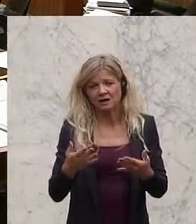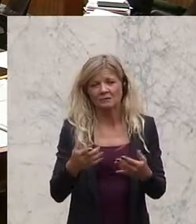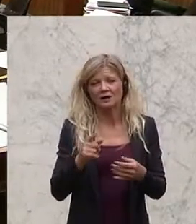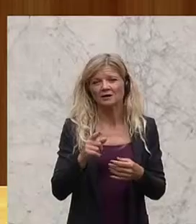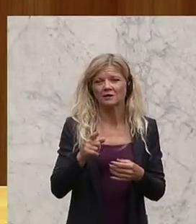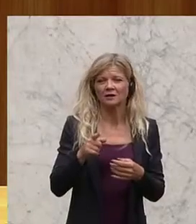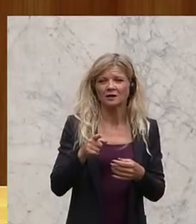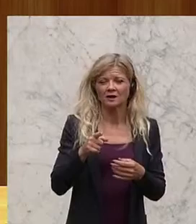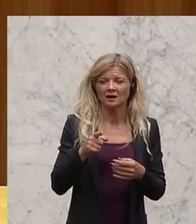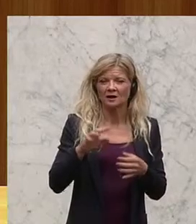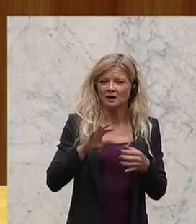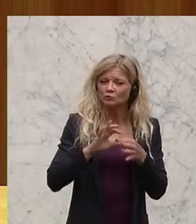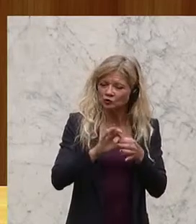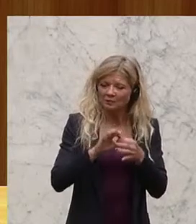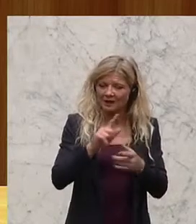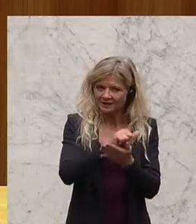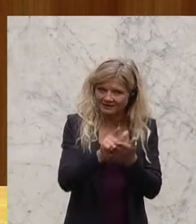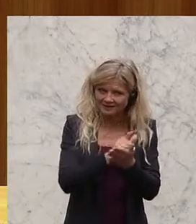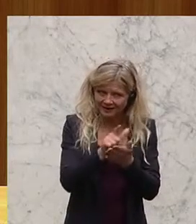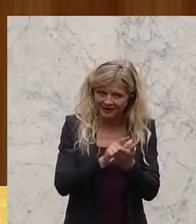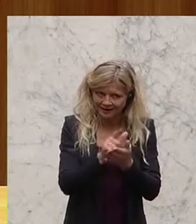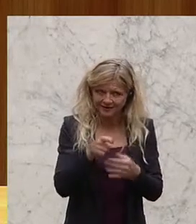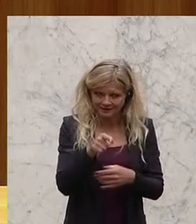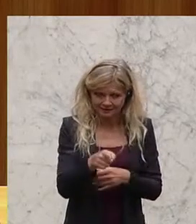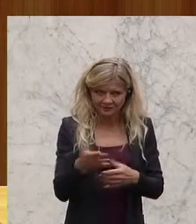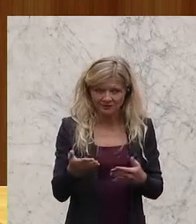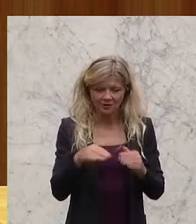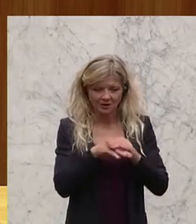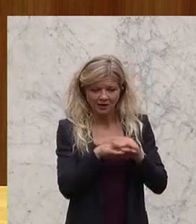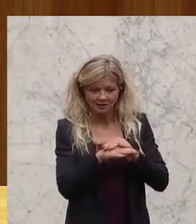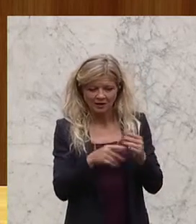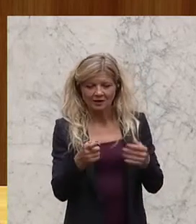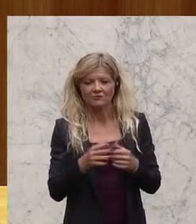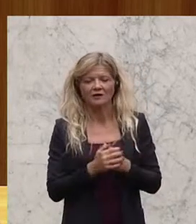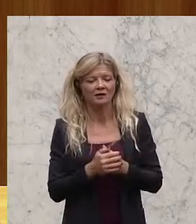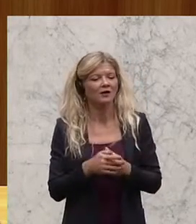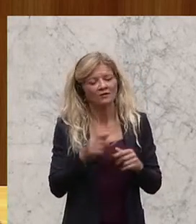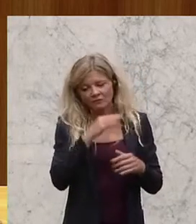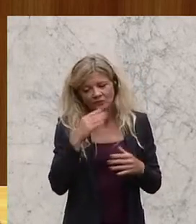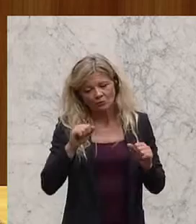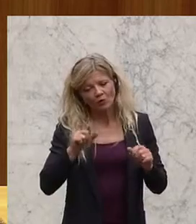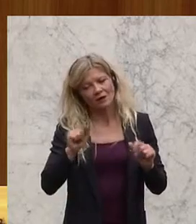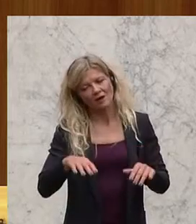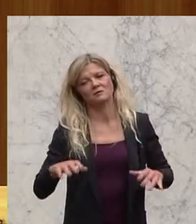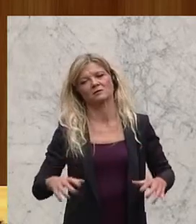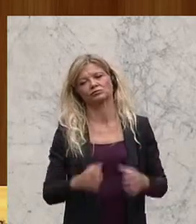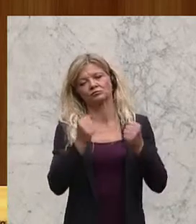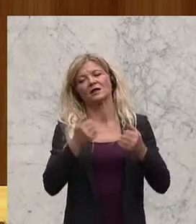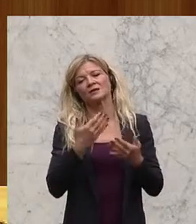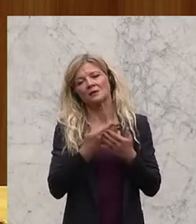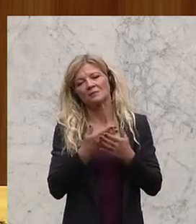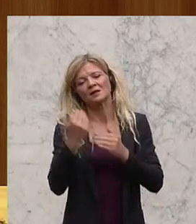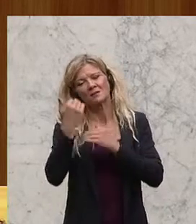ein idealer Bauablauf vorliegt und er diesbezüglich auch Möglichkeiten schaffen kann, dass